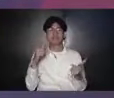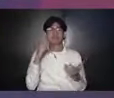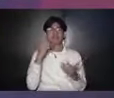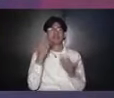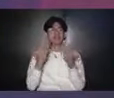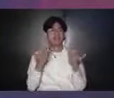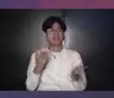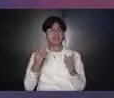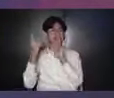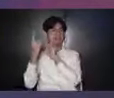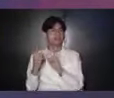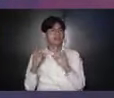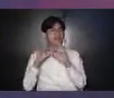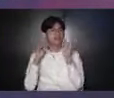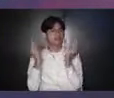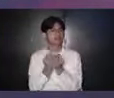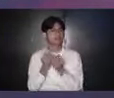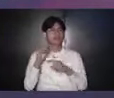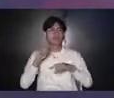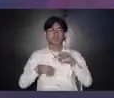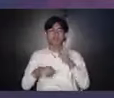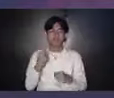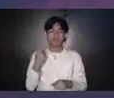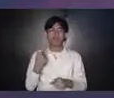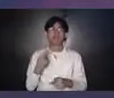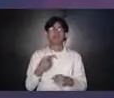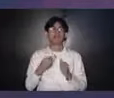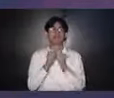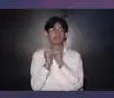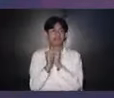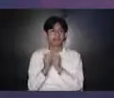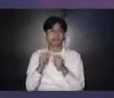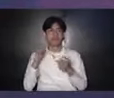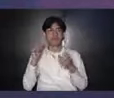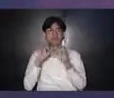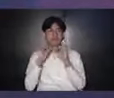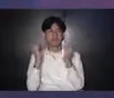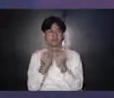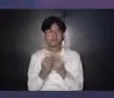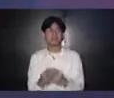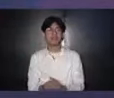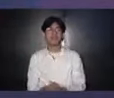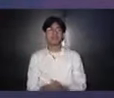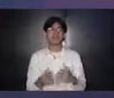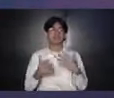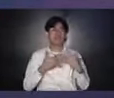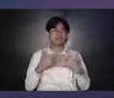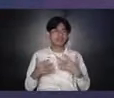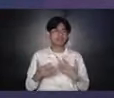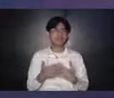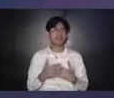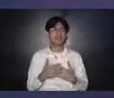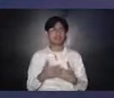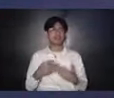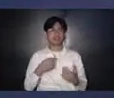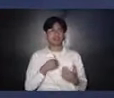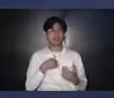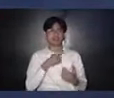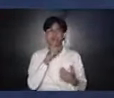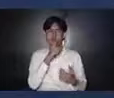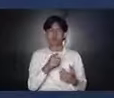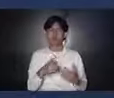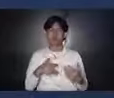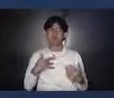love, kaibigan, sama sa pamilya, para talagang lubusan mong maramdaman